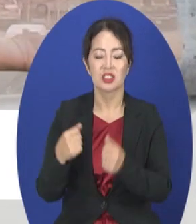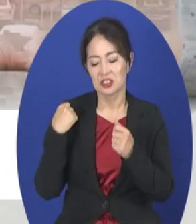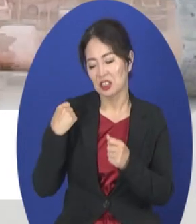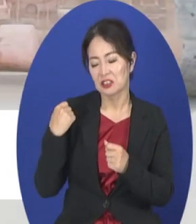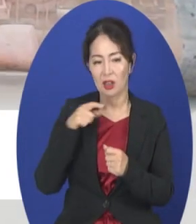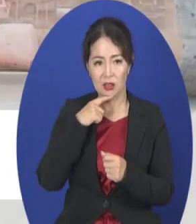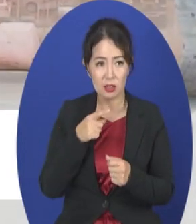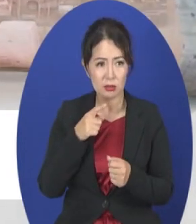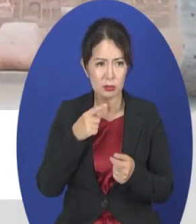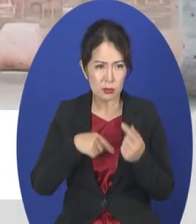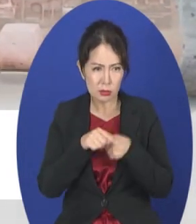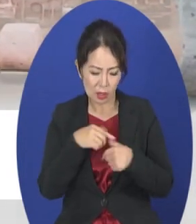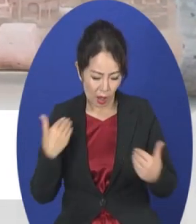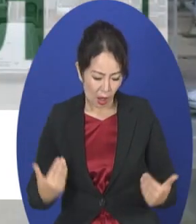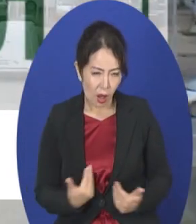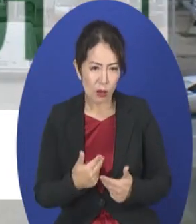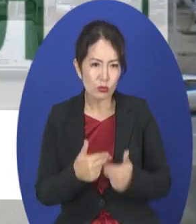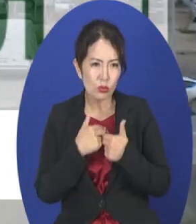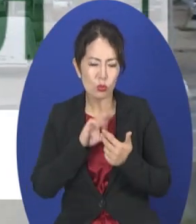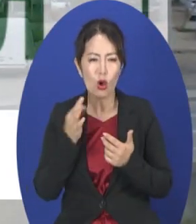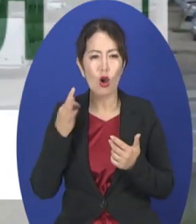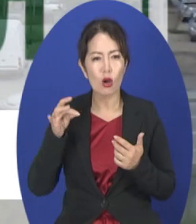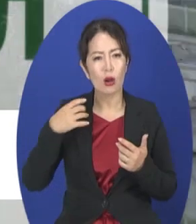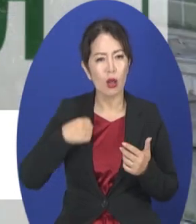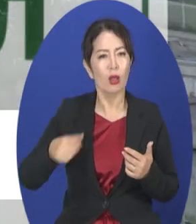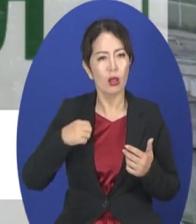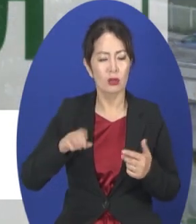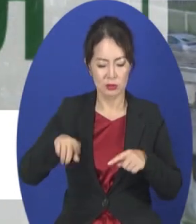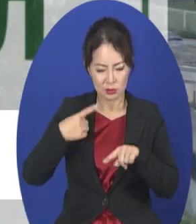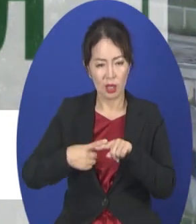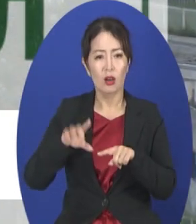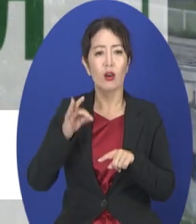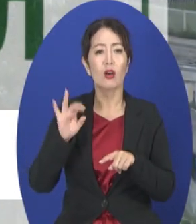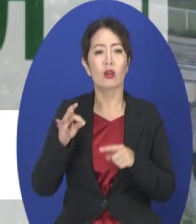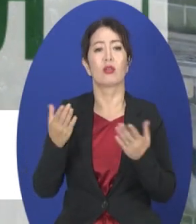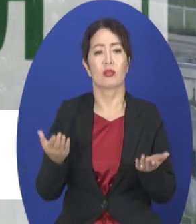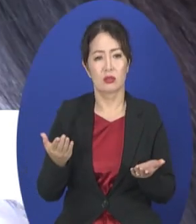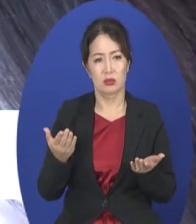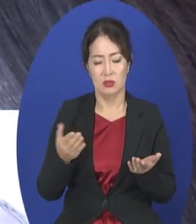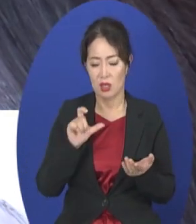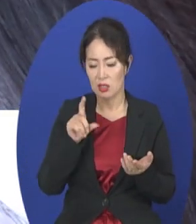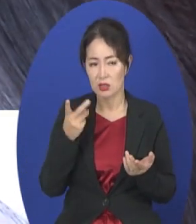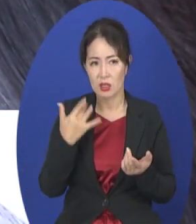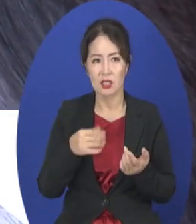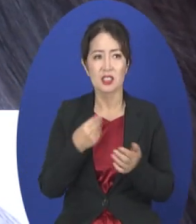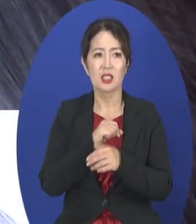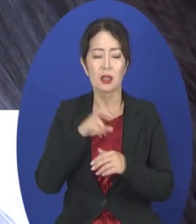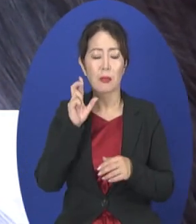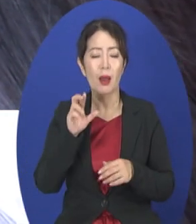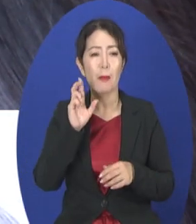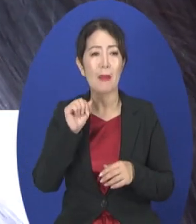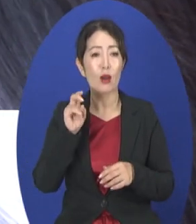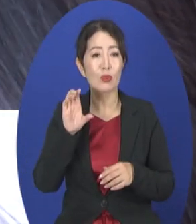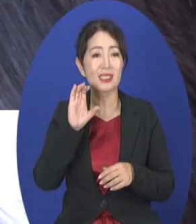өгнө. Гэхдээ энэ нь таны амьдралыг залгуулдаг бүхнээ өрн даваад ард нь дахиад л өртөө үлдэх эрсдлийг дагуулж байна. Жишээ нь иргэн бэ, банк бас